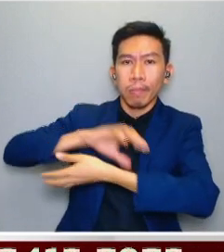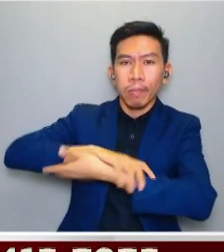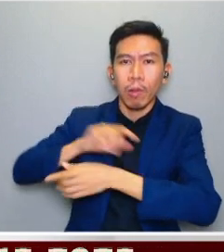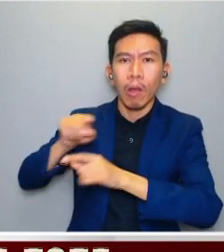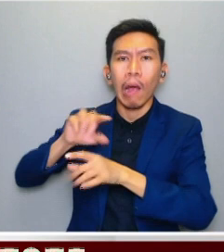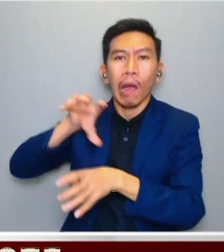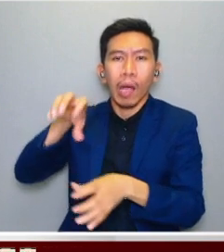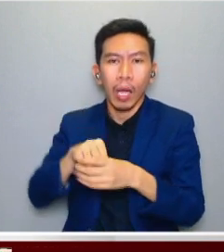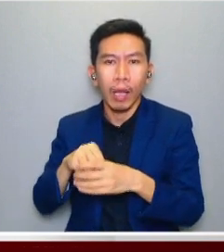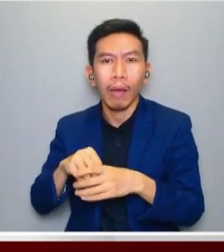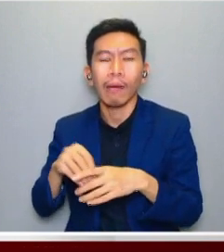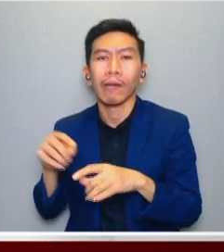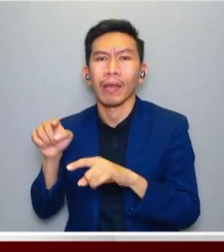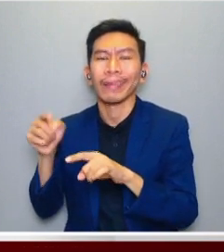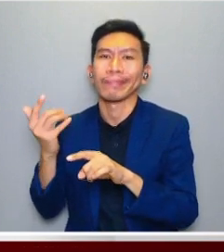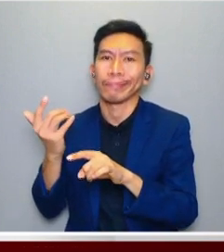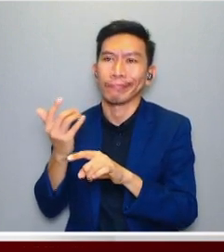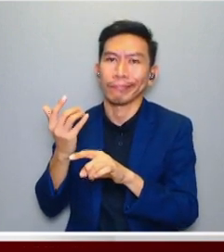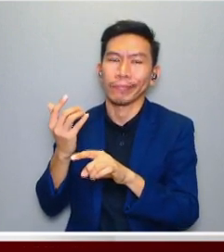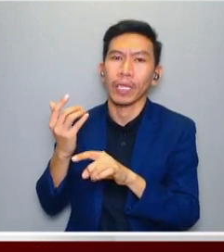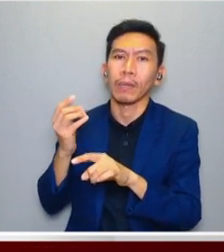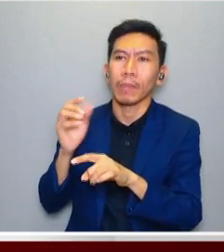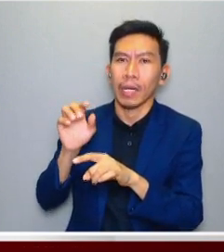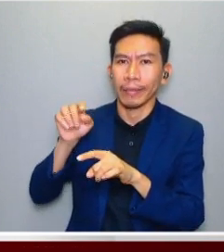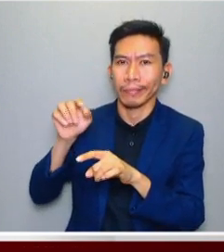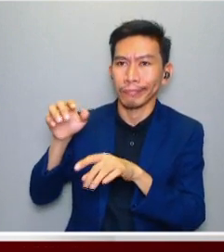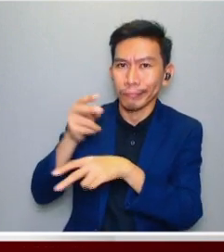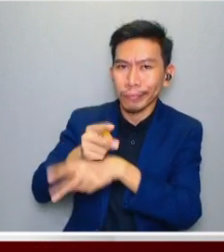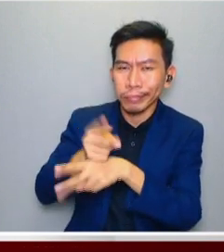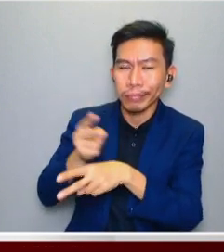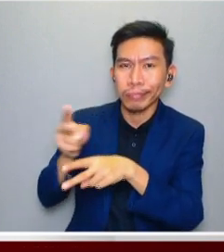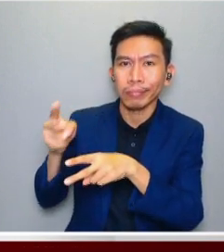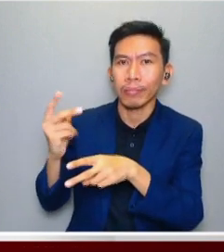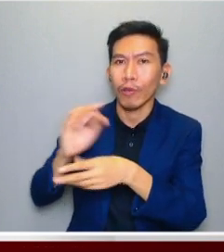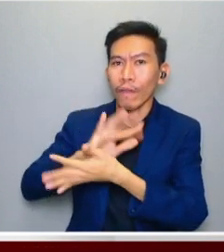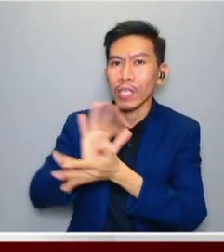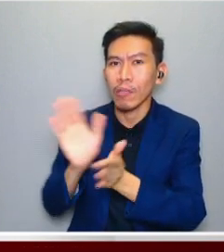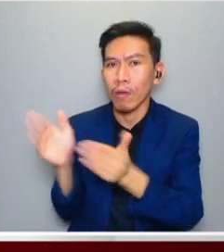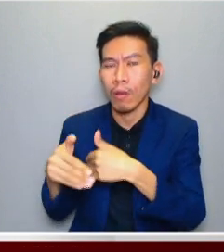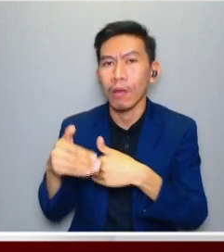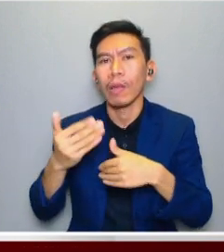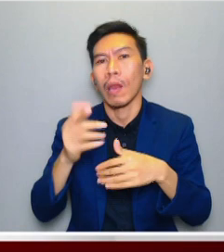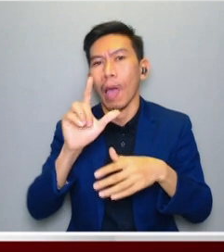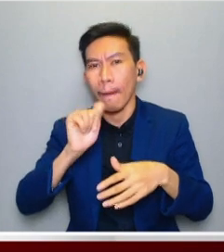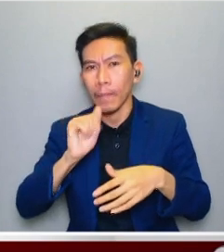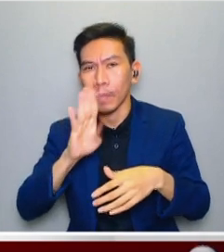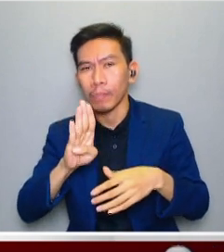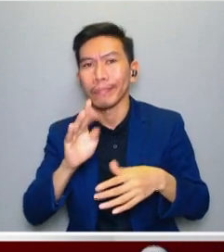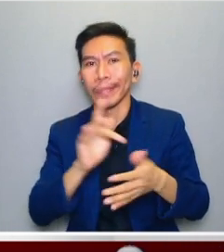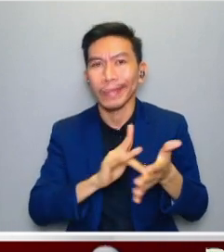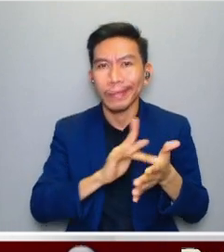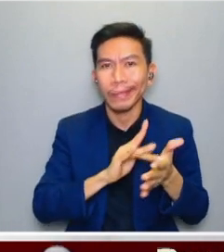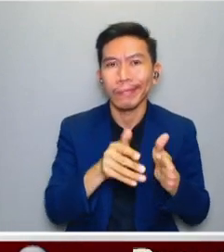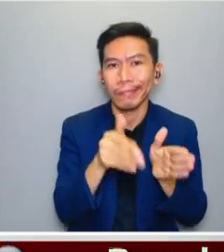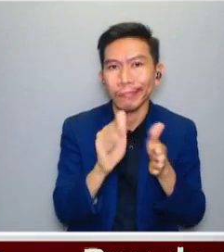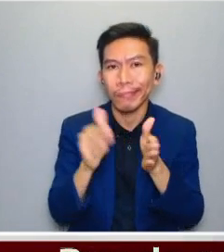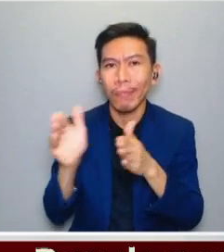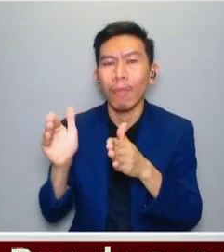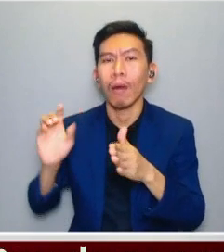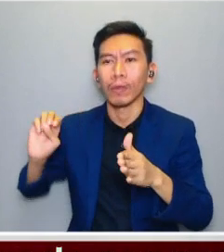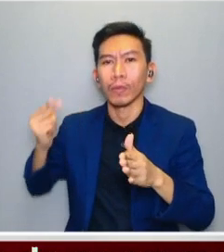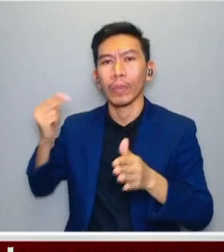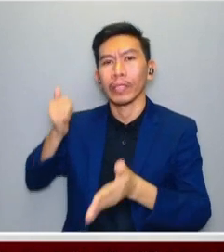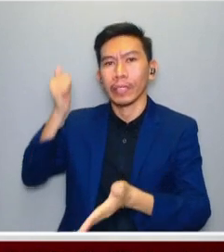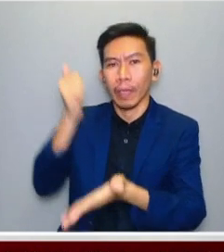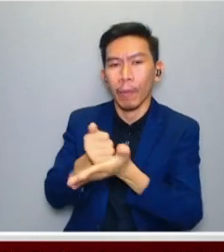sa COVID-19 hospitals, laboratories, medical at quarantine facilities na sertipikado ng DOH.